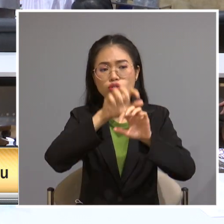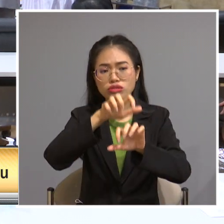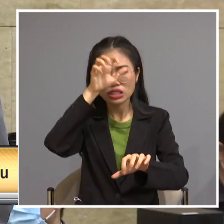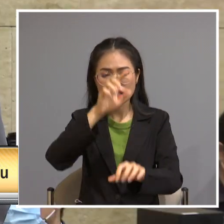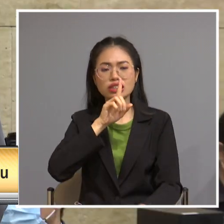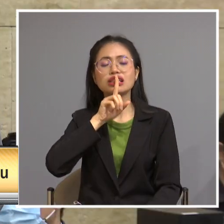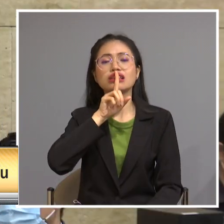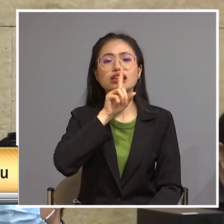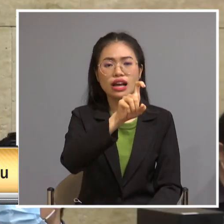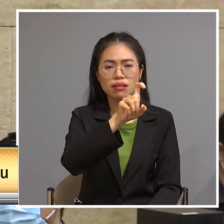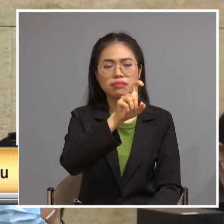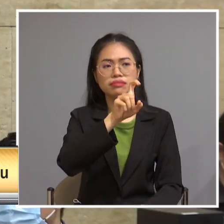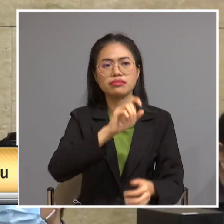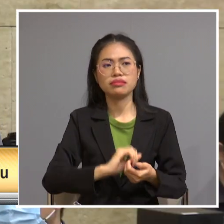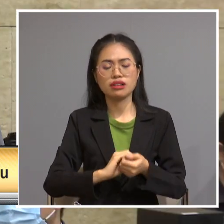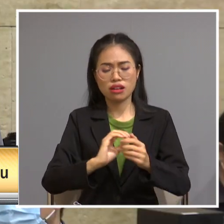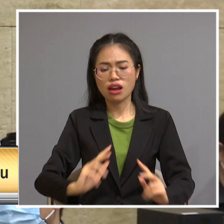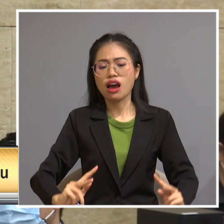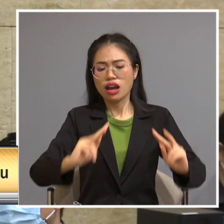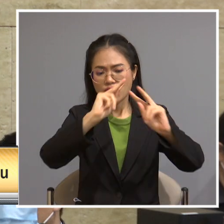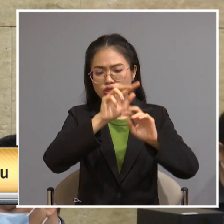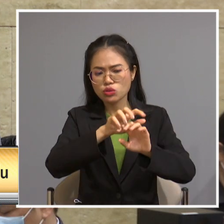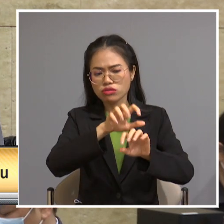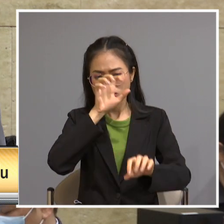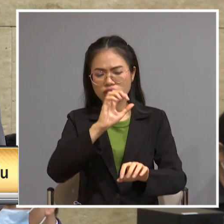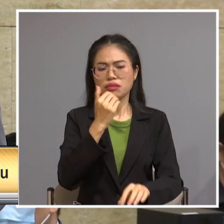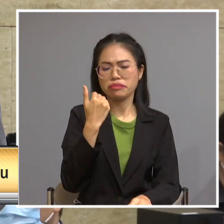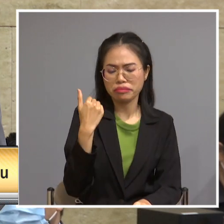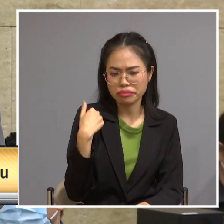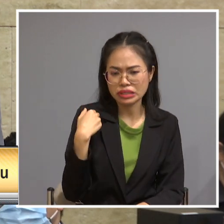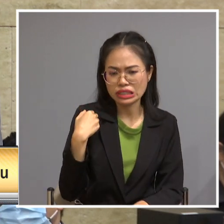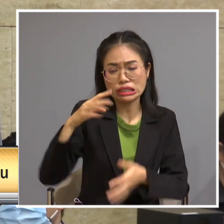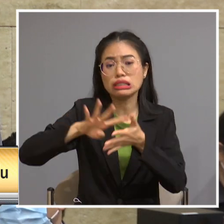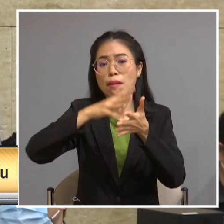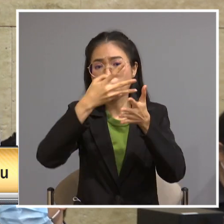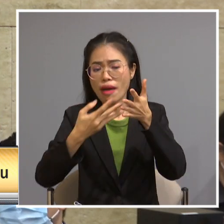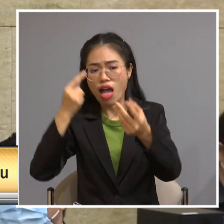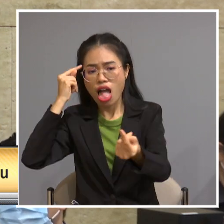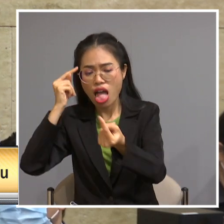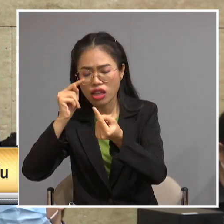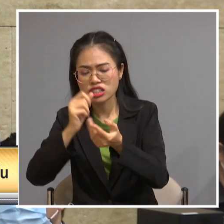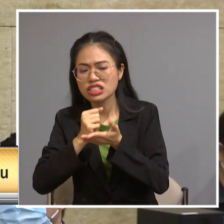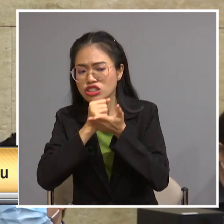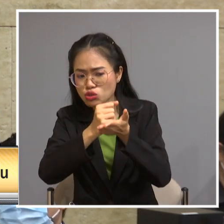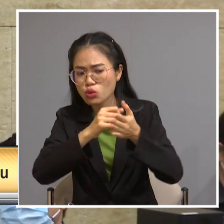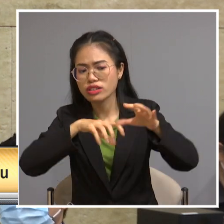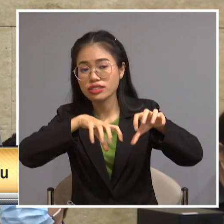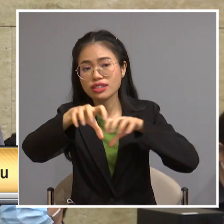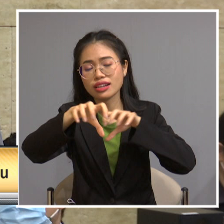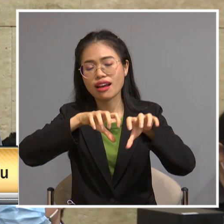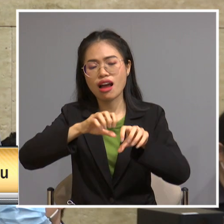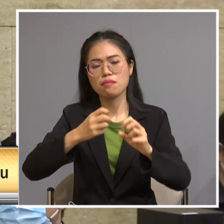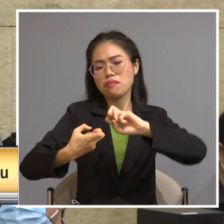ะส่งมหมาไทยมีแนวทางในการที่จะบรหารจัดการขยักษ